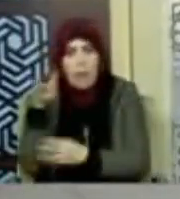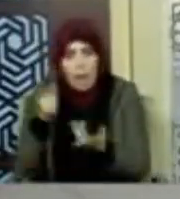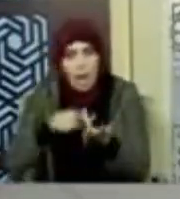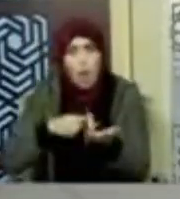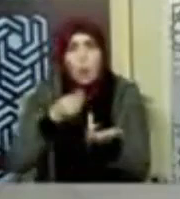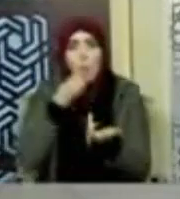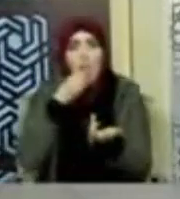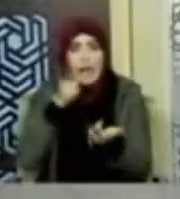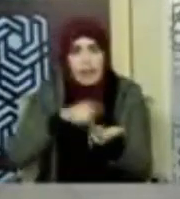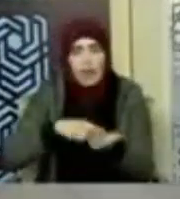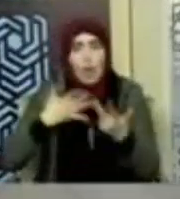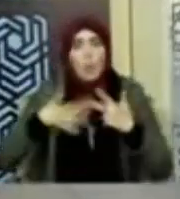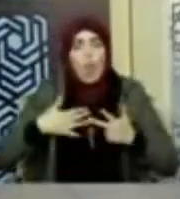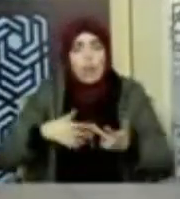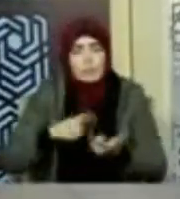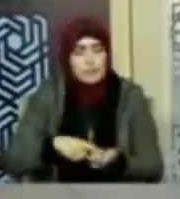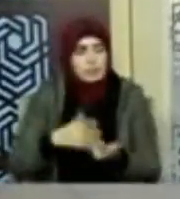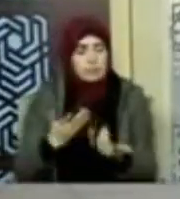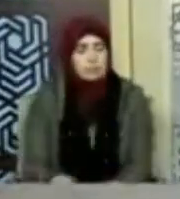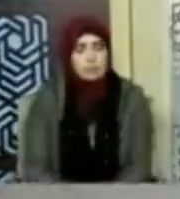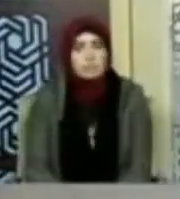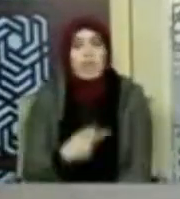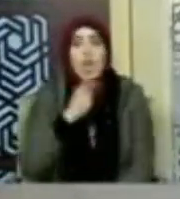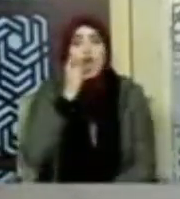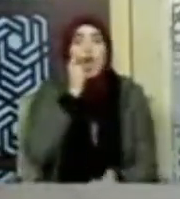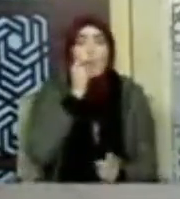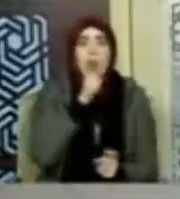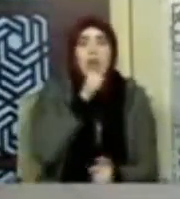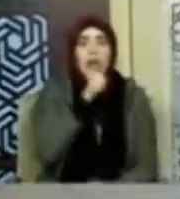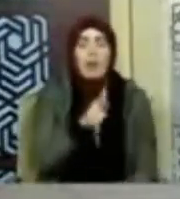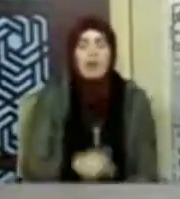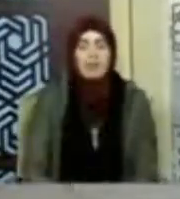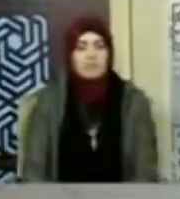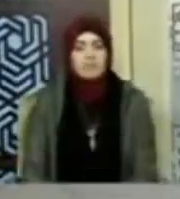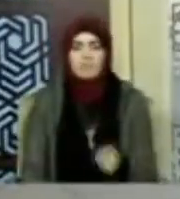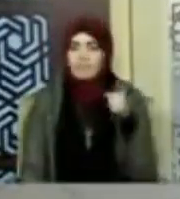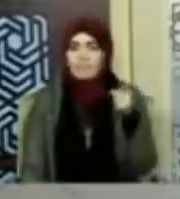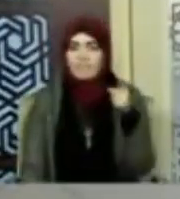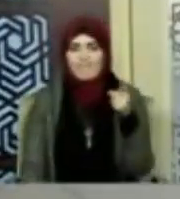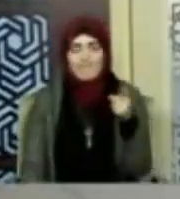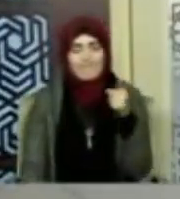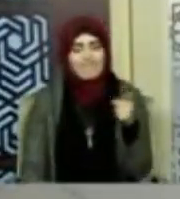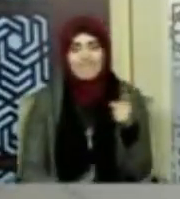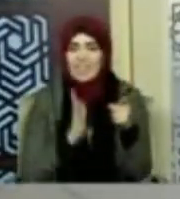إكرامها. فقال له سيدنا عمر: ثكلتك أمك،